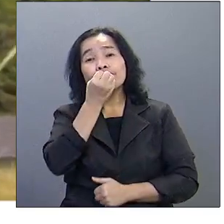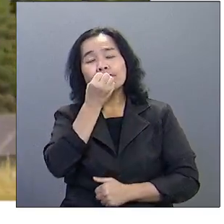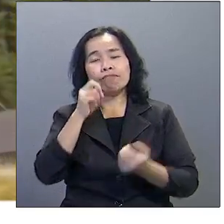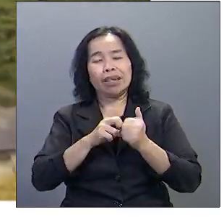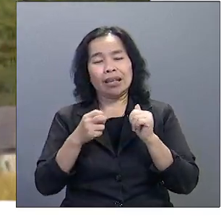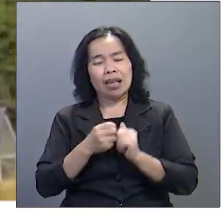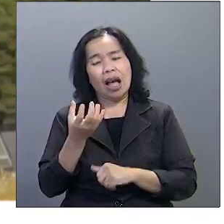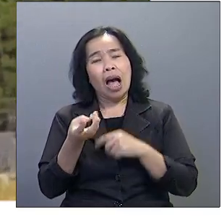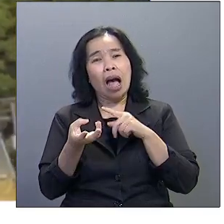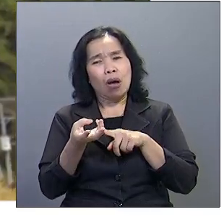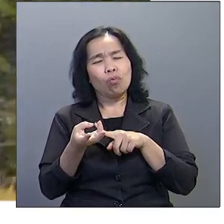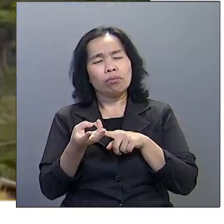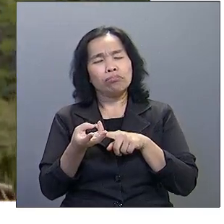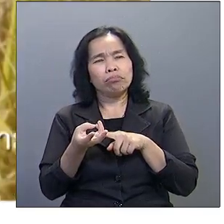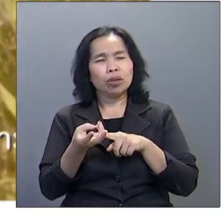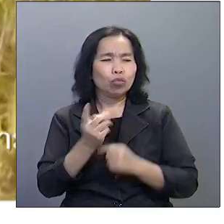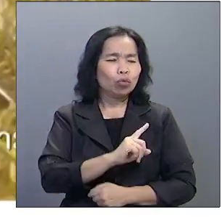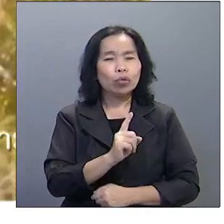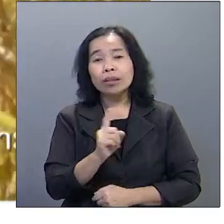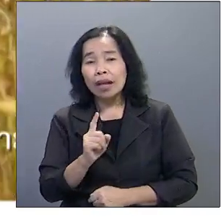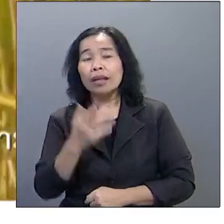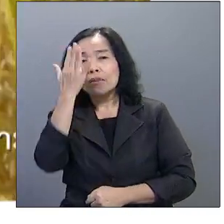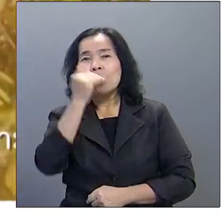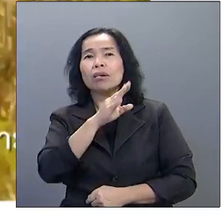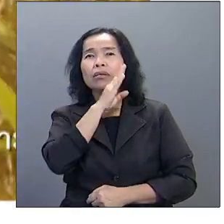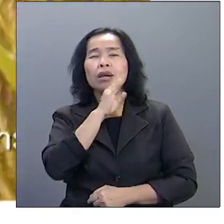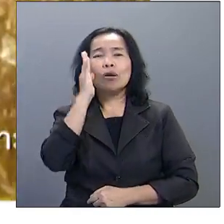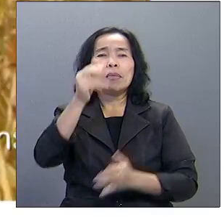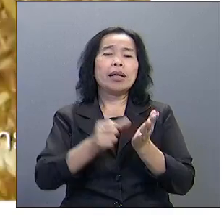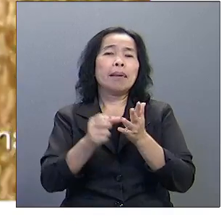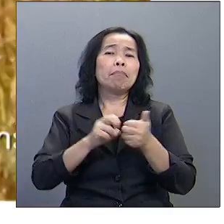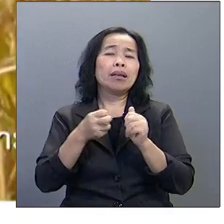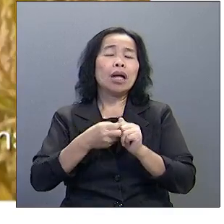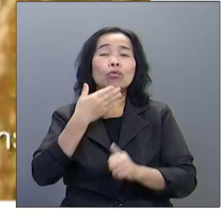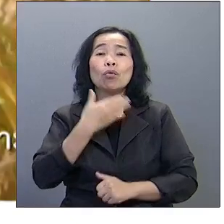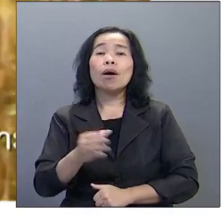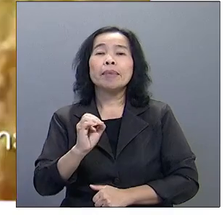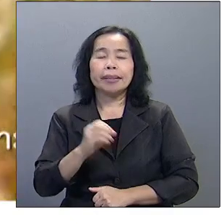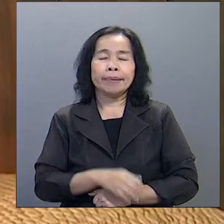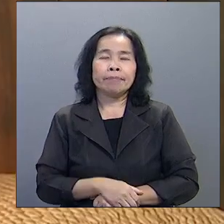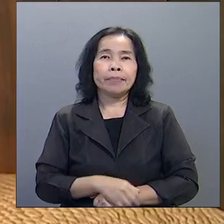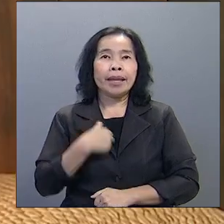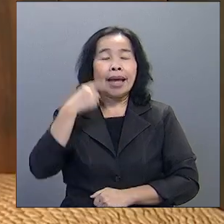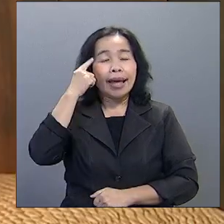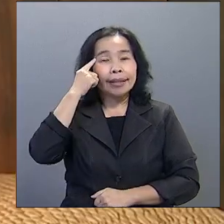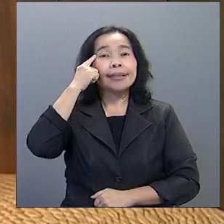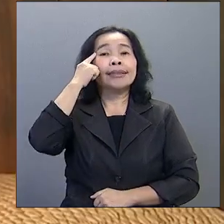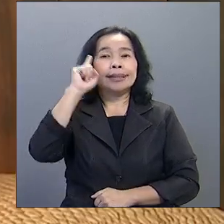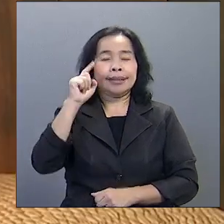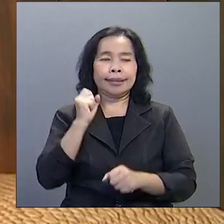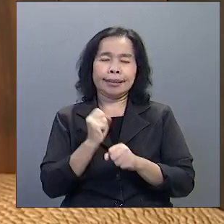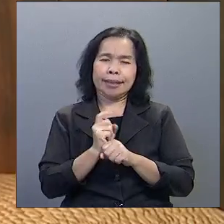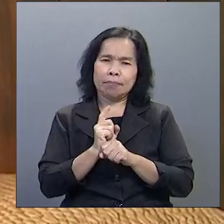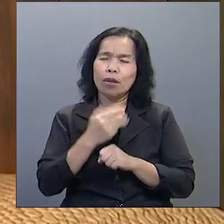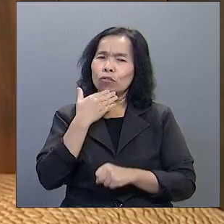มันมันก็จะเกิดขึ้นต่อไปเรื่อยๆถ้าเกิดเราไม่ได้แก้ปัญหาอะไรพวกนี้ครับเราก็เลยคิดเห็นว่าเราควรจะทำอะไรที่มัน